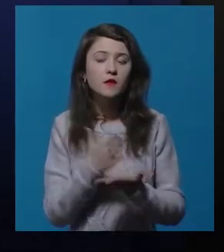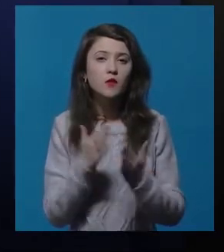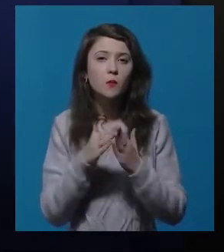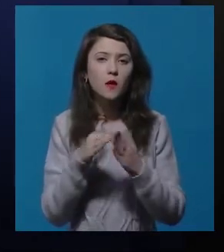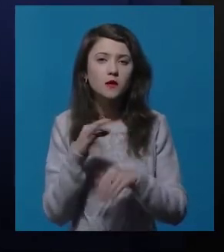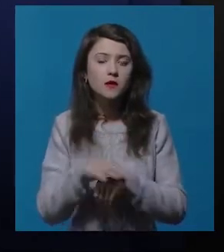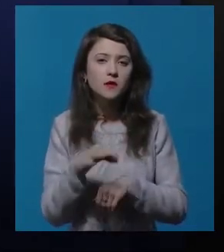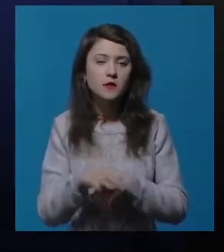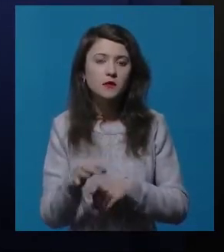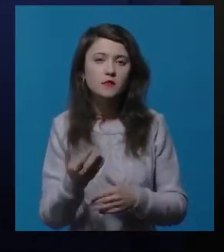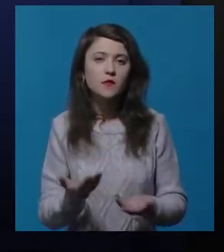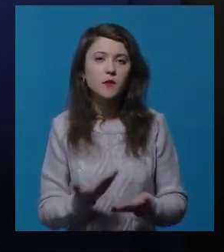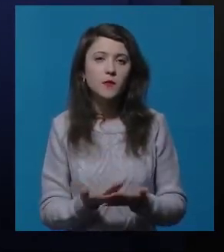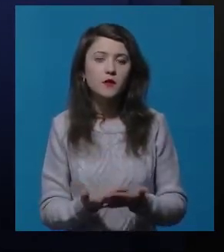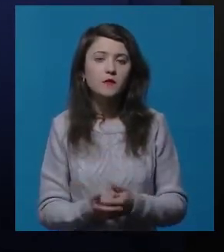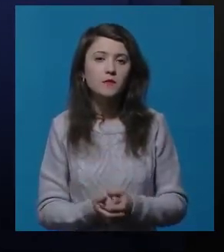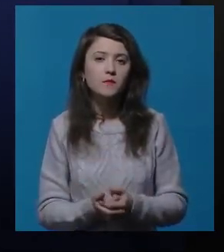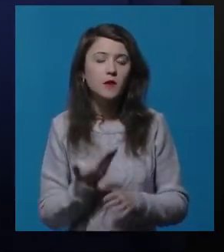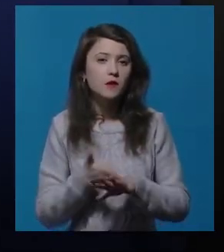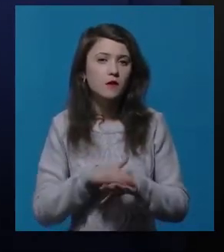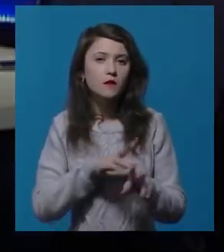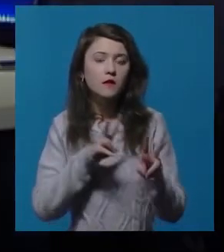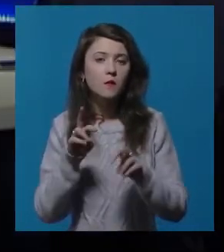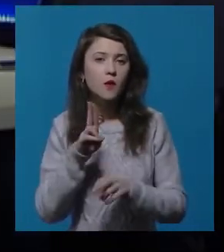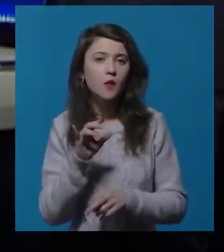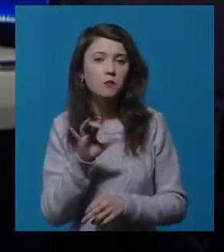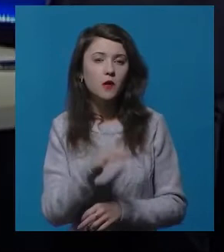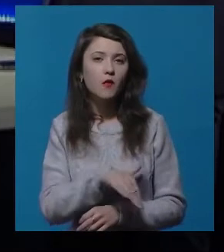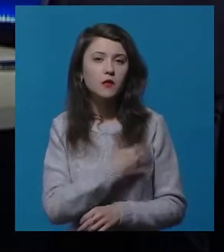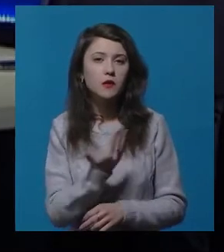на сьогоднішній день складна тема, яку хотілося б